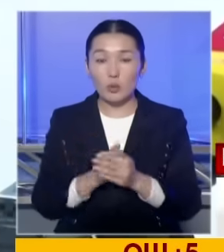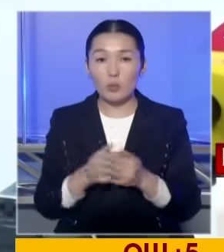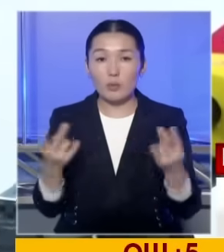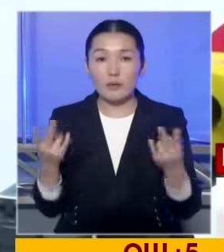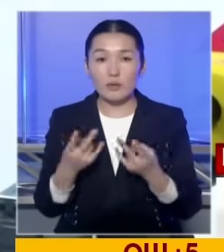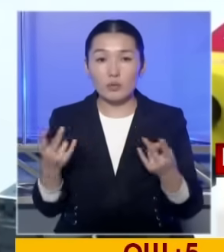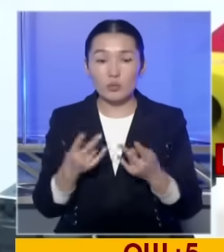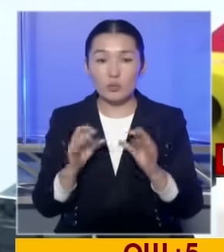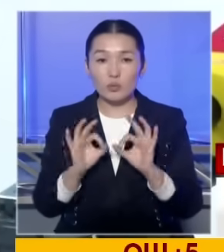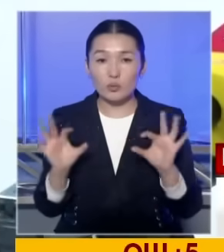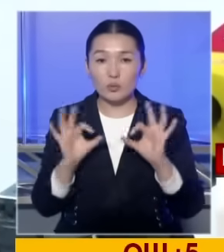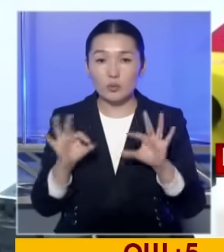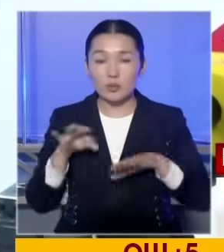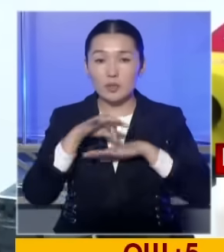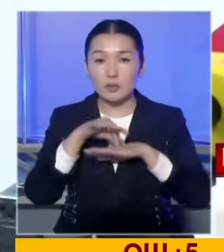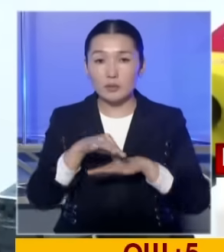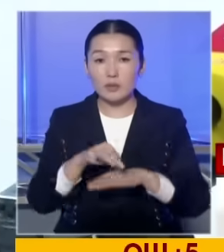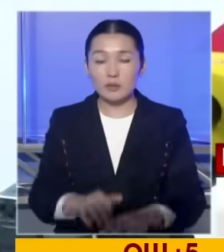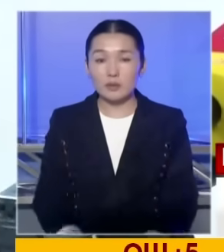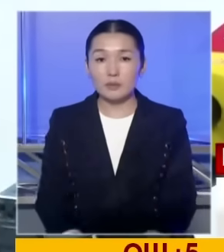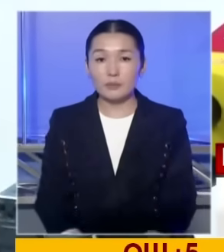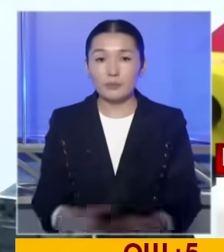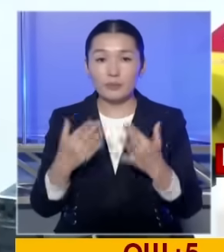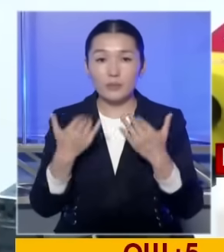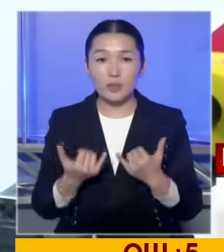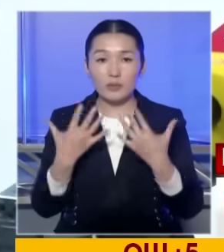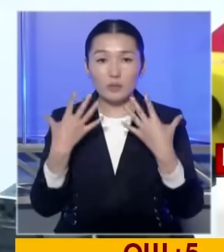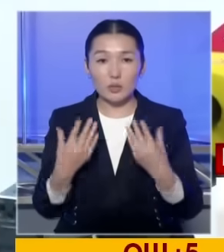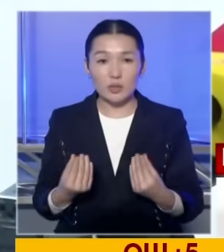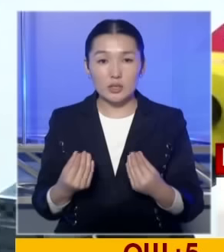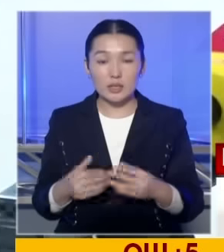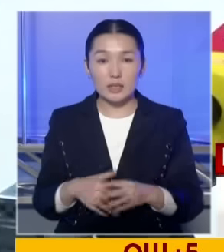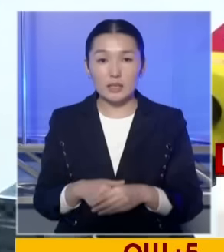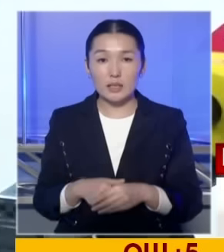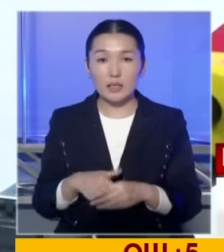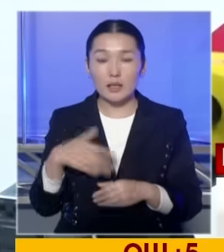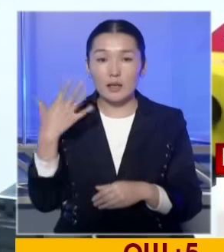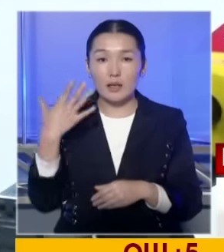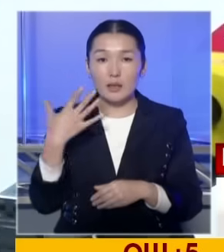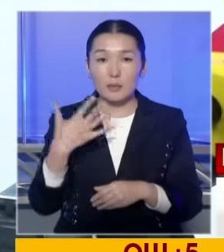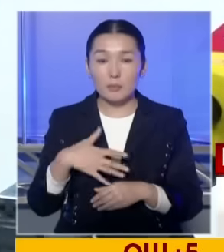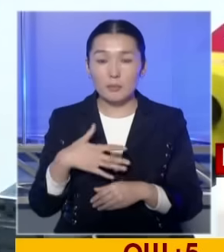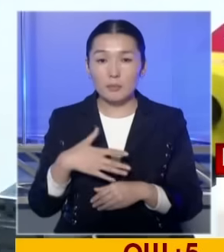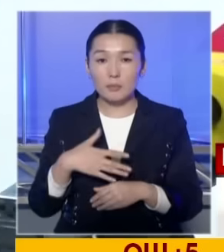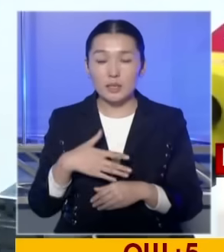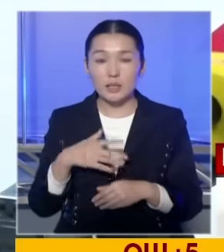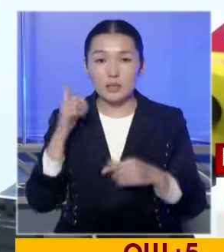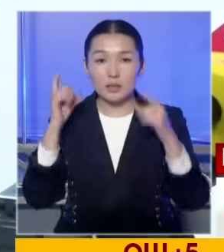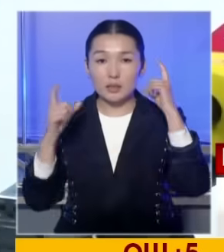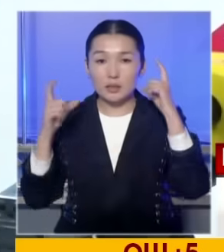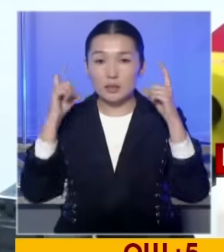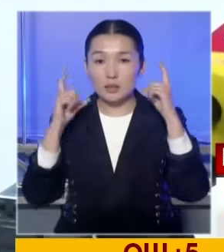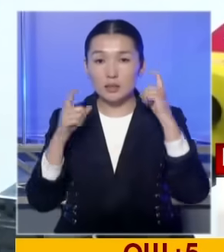керектүү түшүндүрүү жумуштарды өткөздүк. Бүгүнкү күндө ошол 50 билим берүү ушу